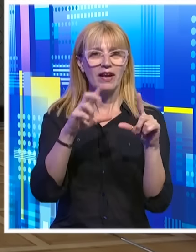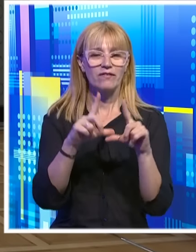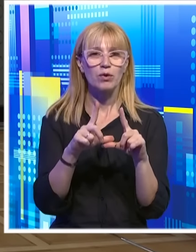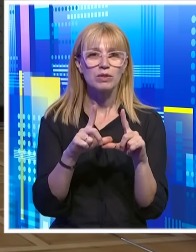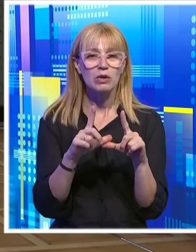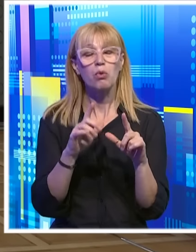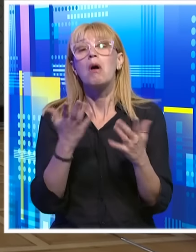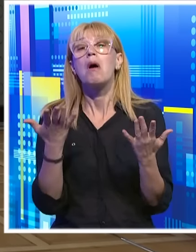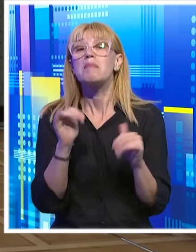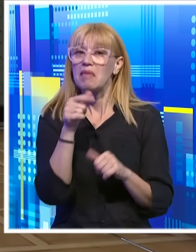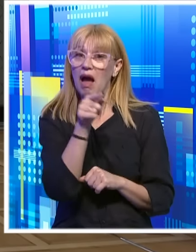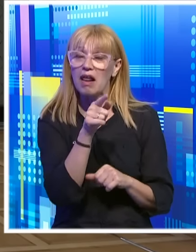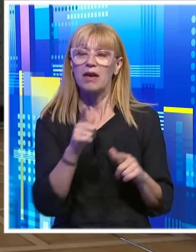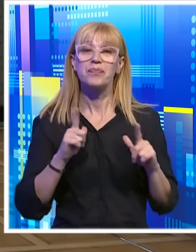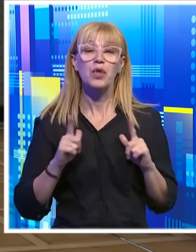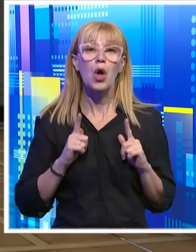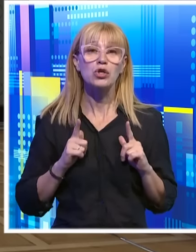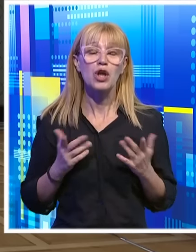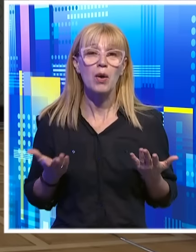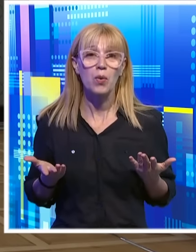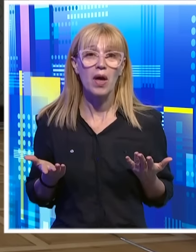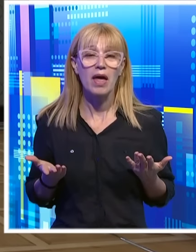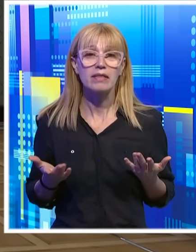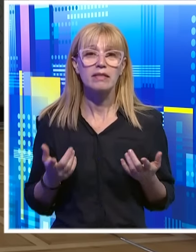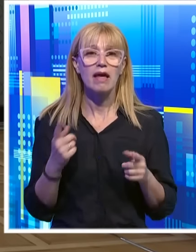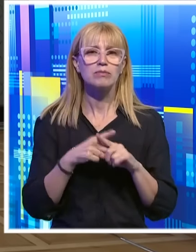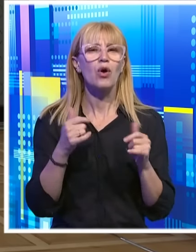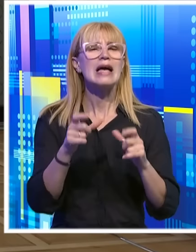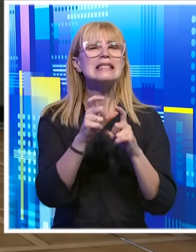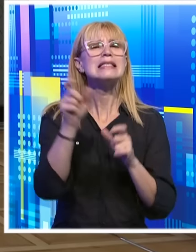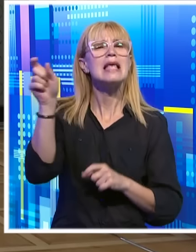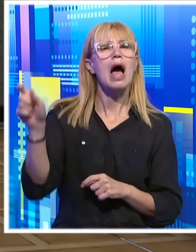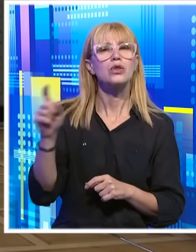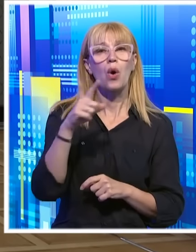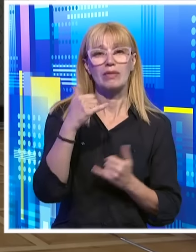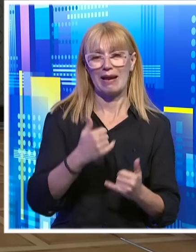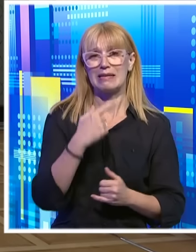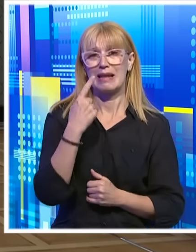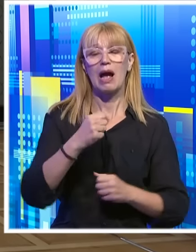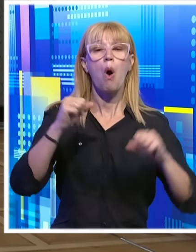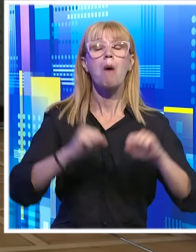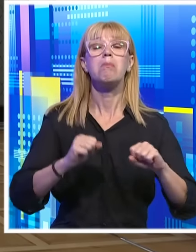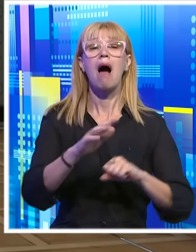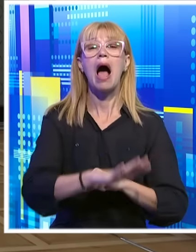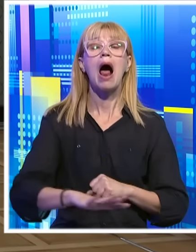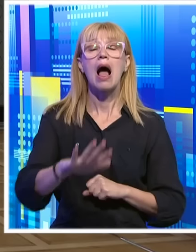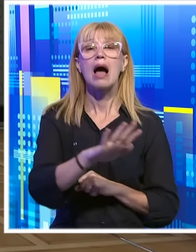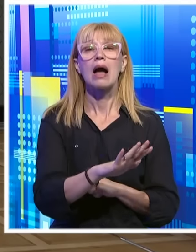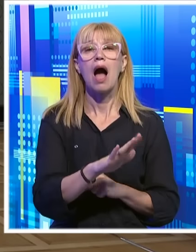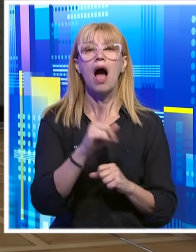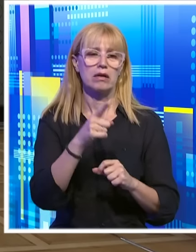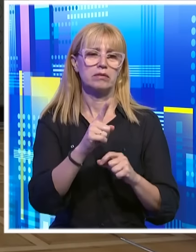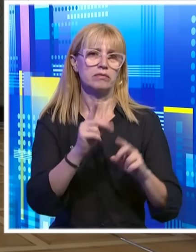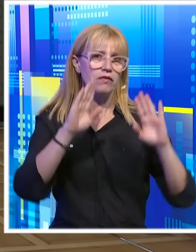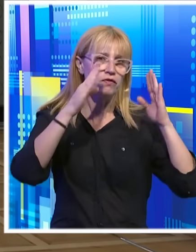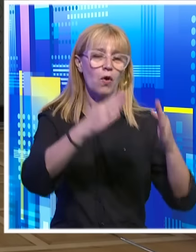li očekujete, s obzirom na to da je, na primjer, Sijato danas spomenuo da će Balkan biti u fokusu i